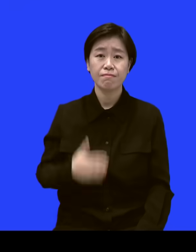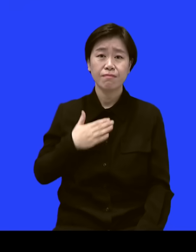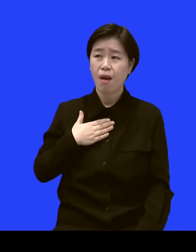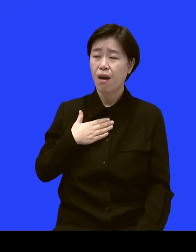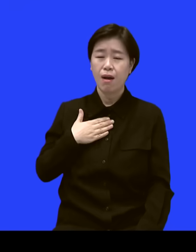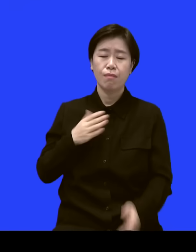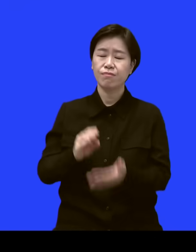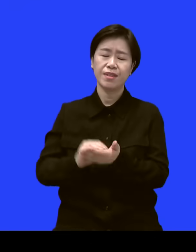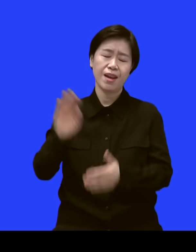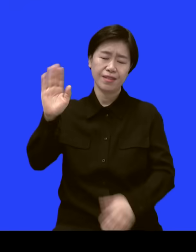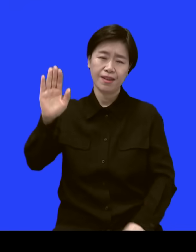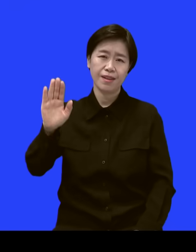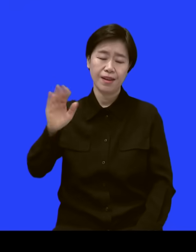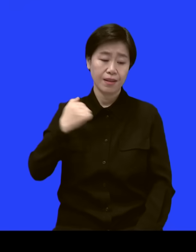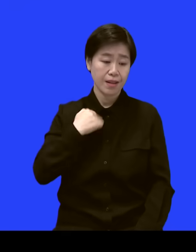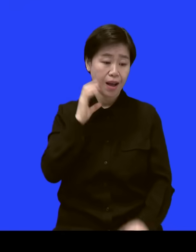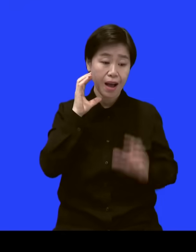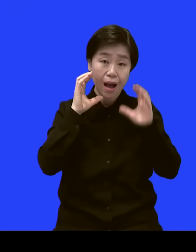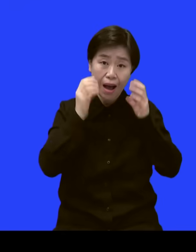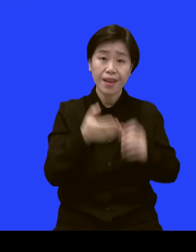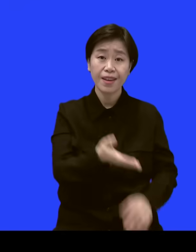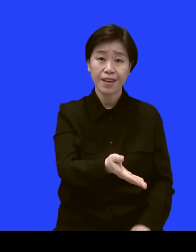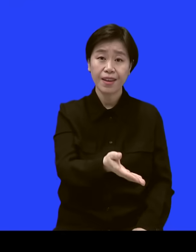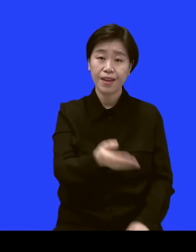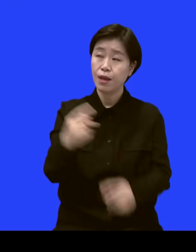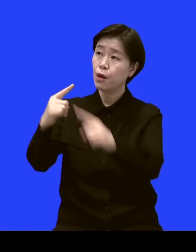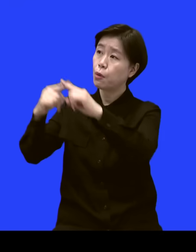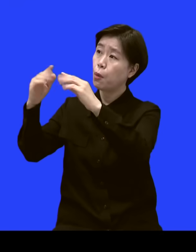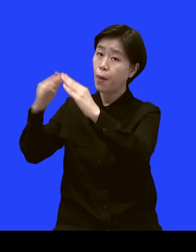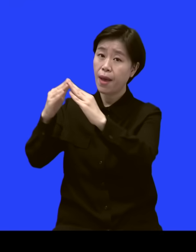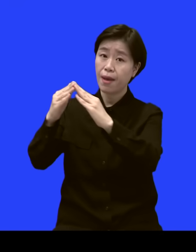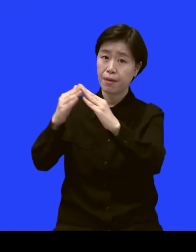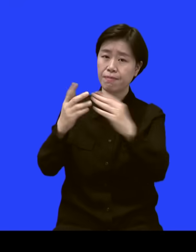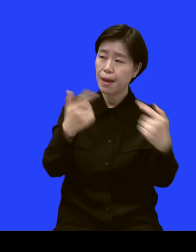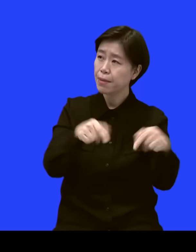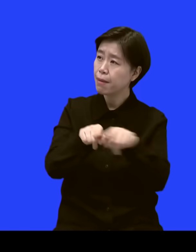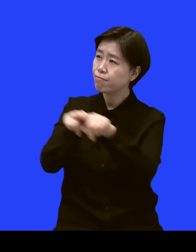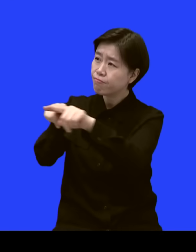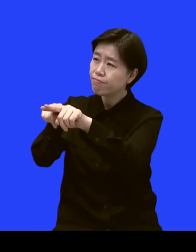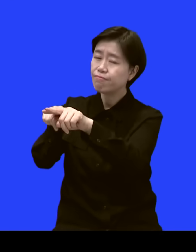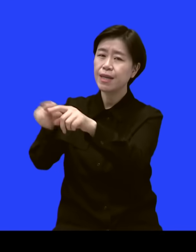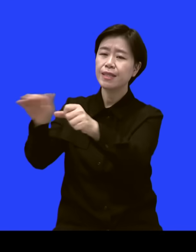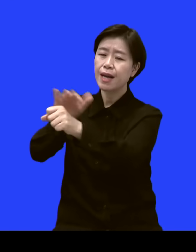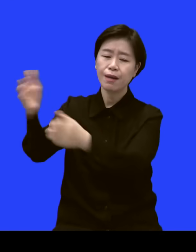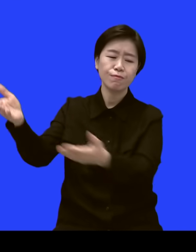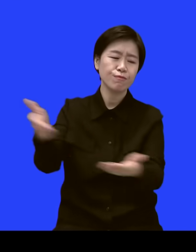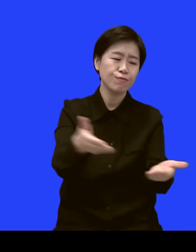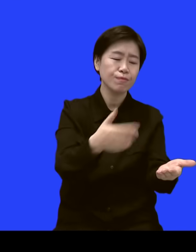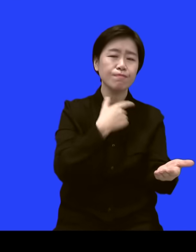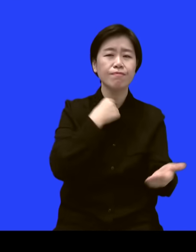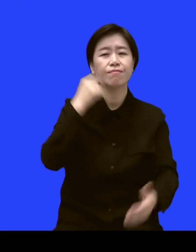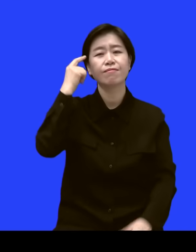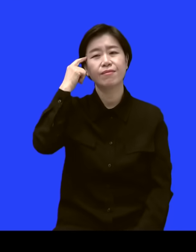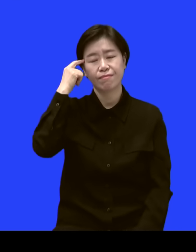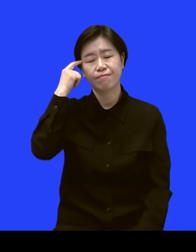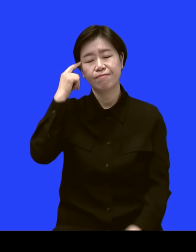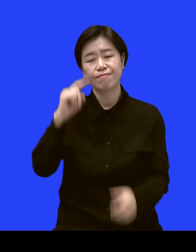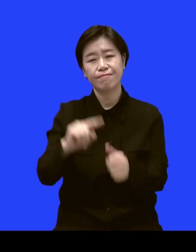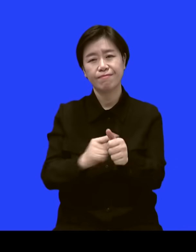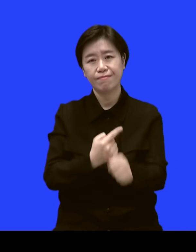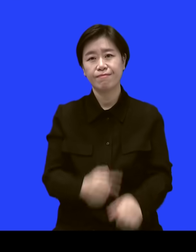예. 애들만은 목사님, 전도사님, 집사님 사랑받고 크라고 하고 싶더라고요. 예. 그래가지고